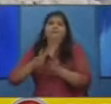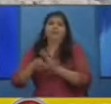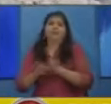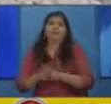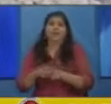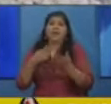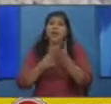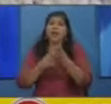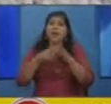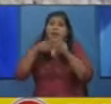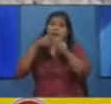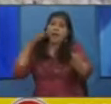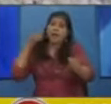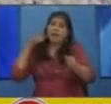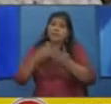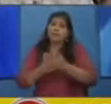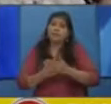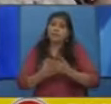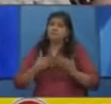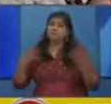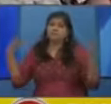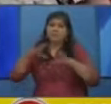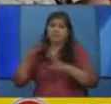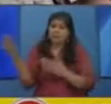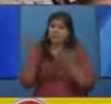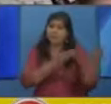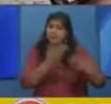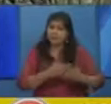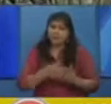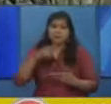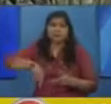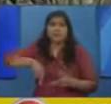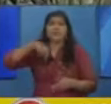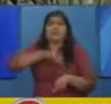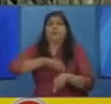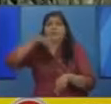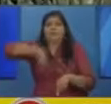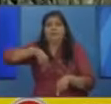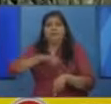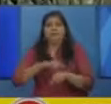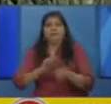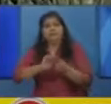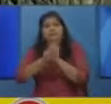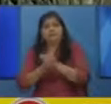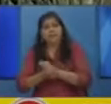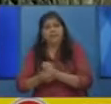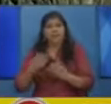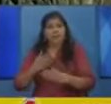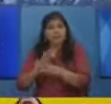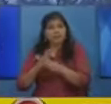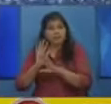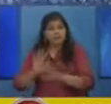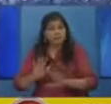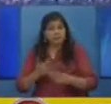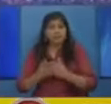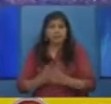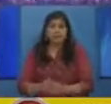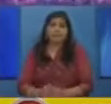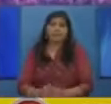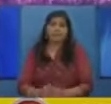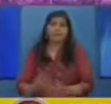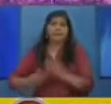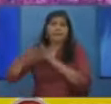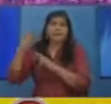भी उसका बहुत बड़ा आकर्षण था, लेकिन उसमें भी कुछ न कुछ पाबंदियां लगी है।